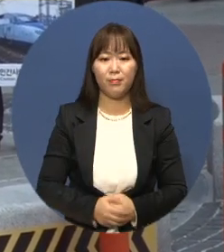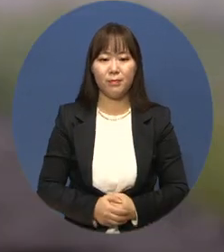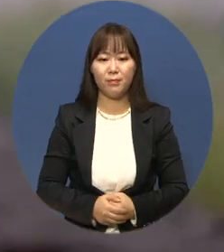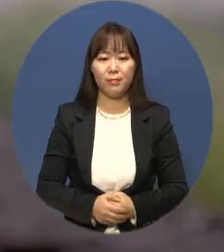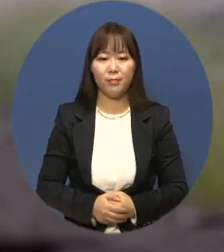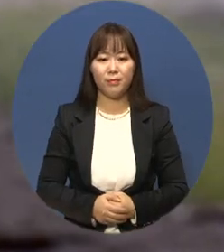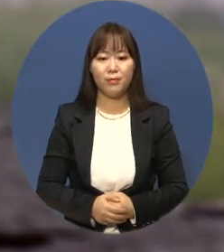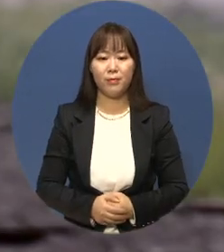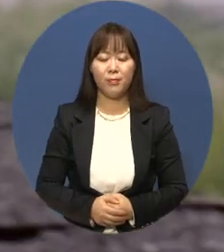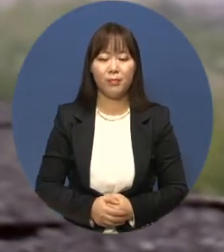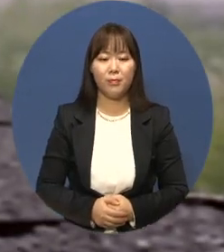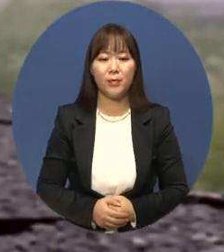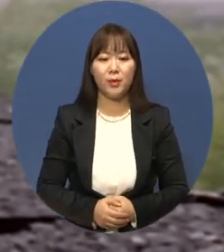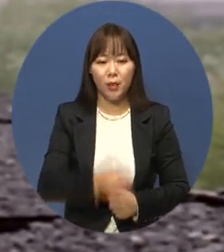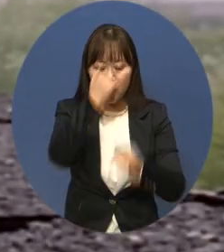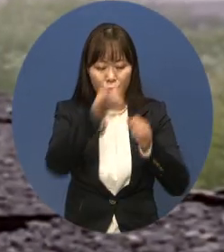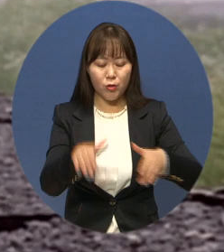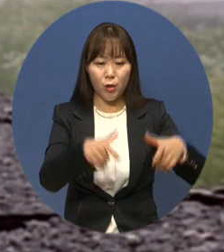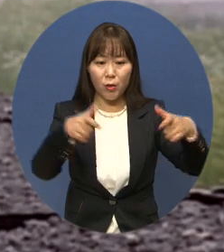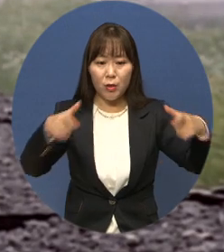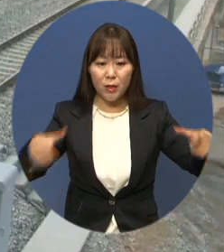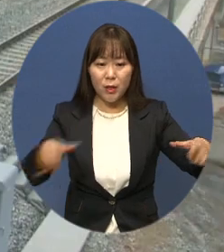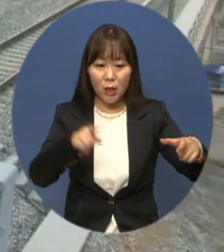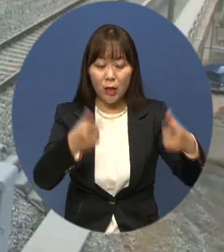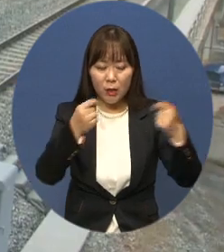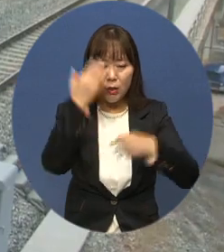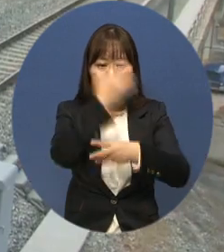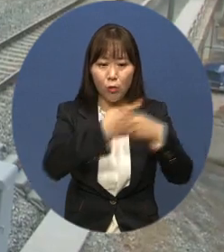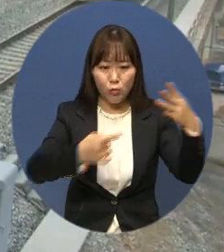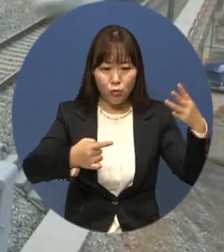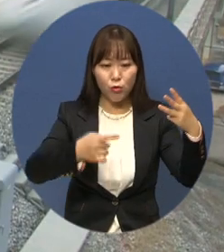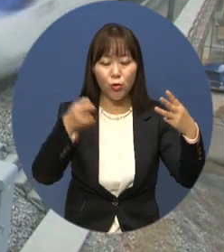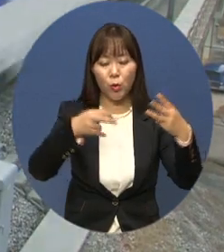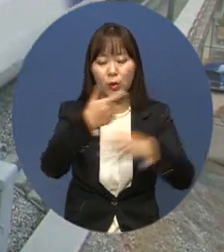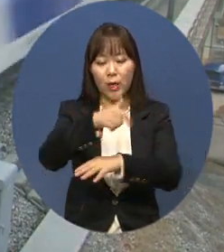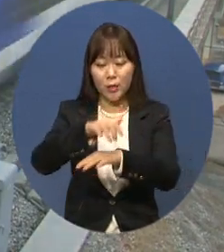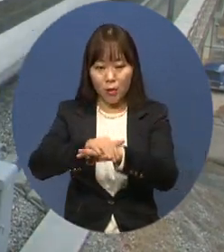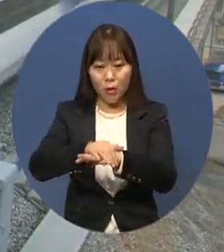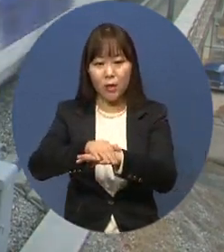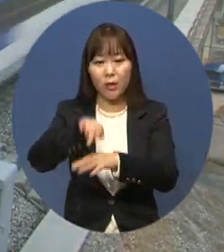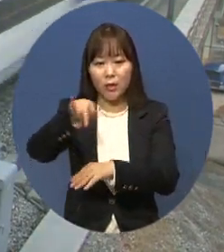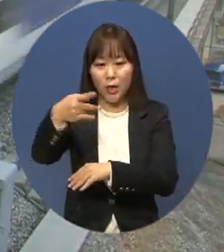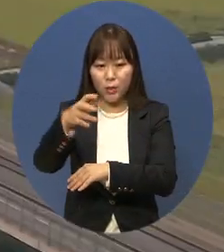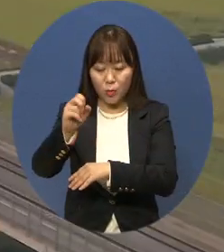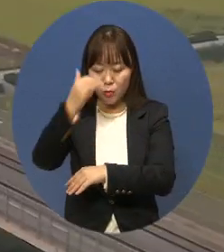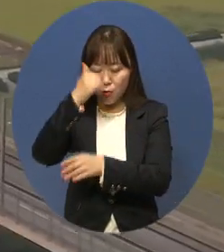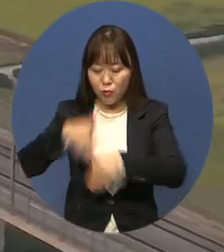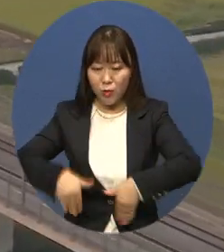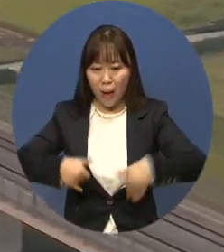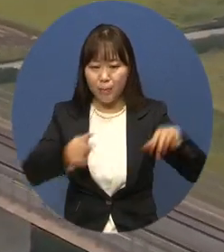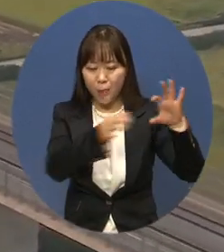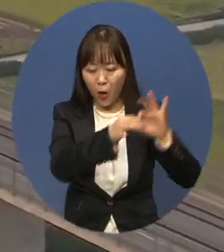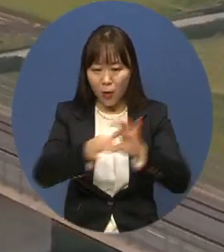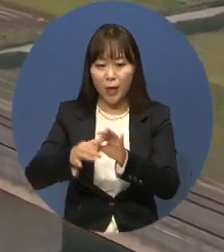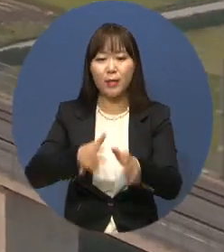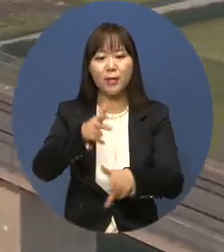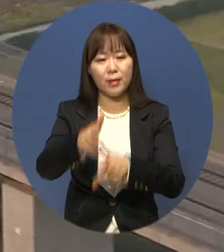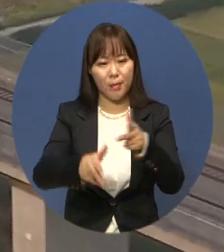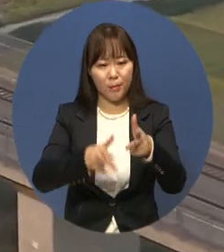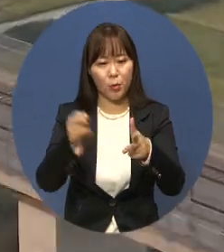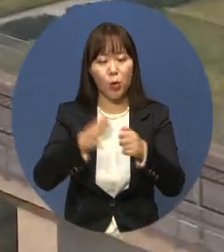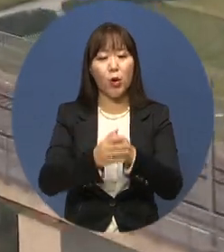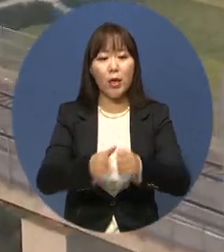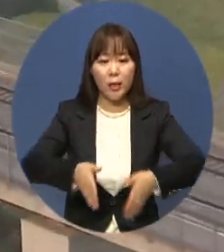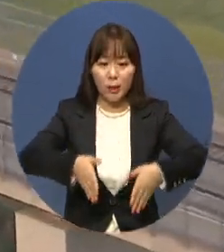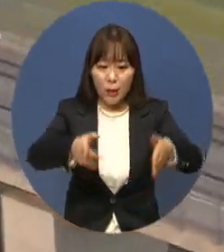당부했습니다. 충청권 광역철도는 청주 도심과 대전, 세종, 충남을 연결하는 사업이며